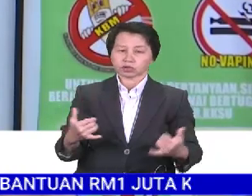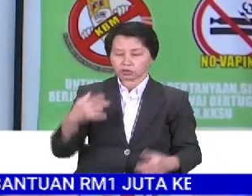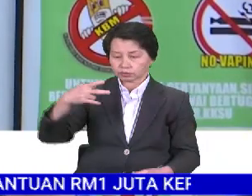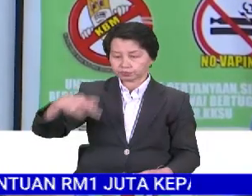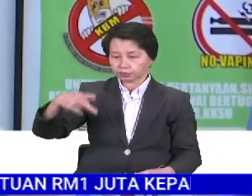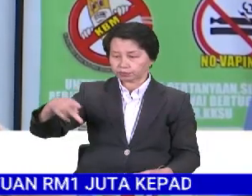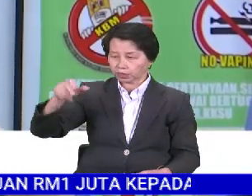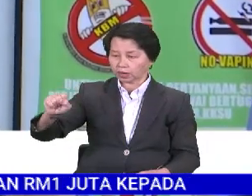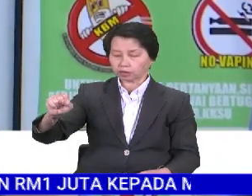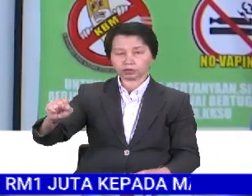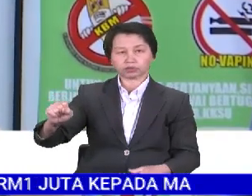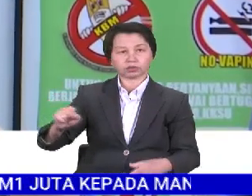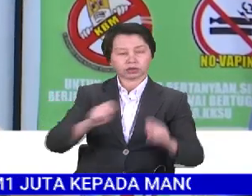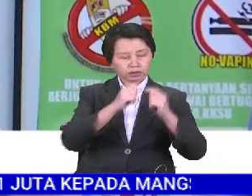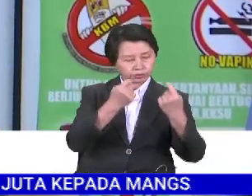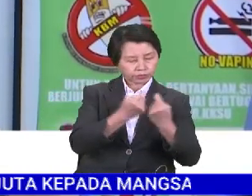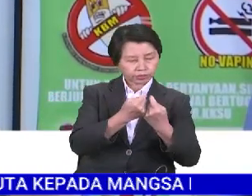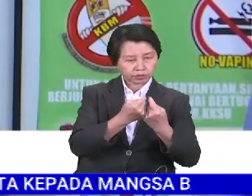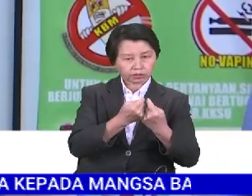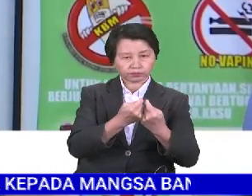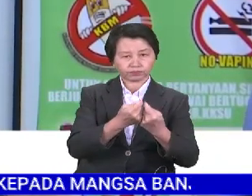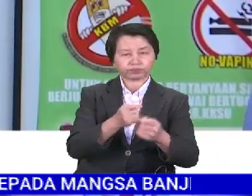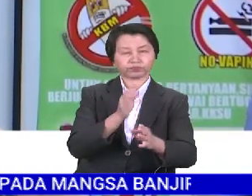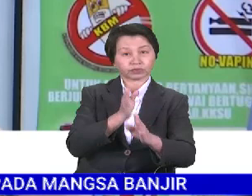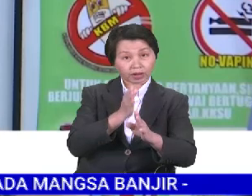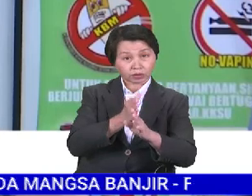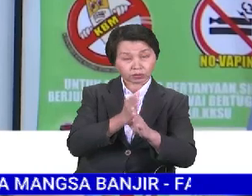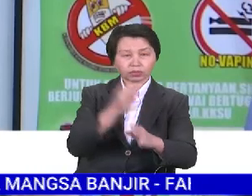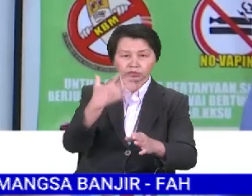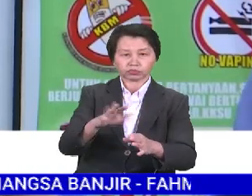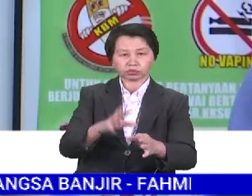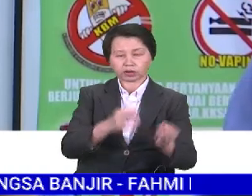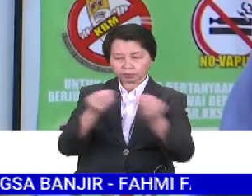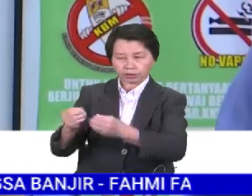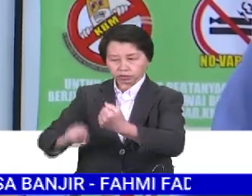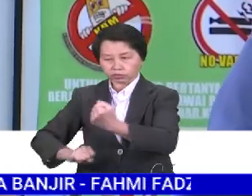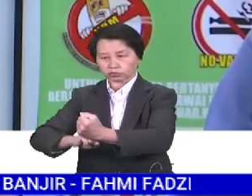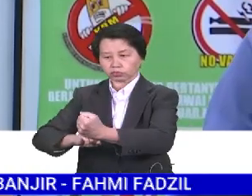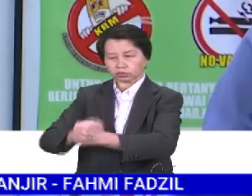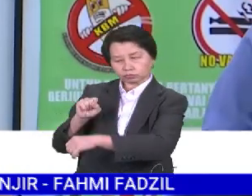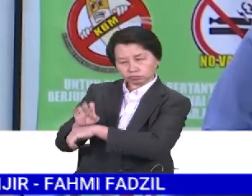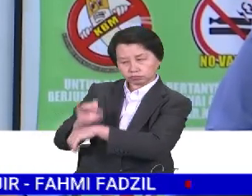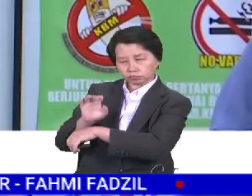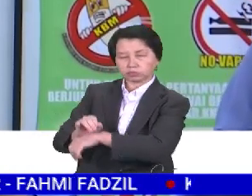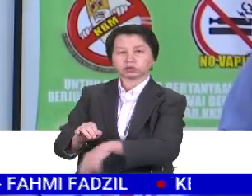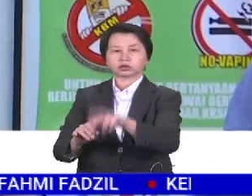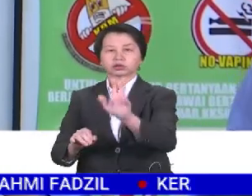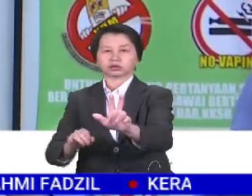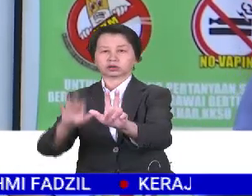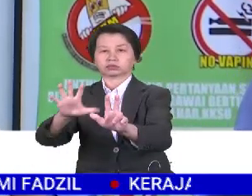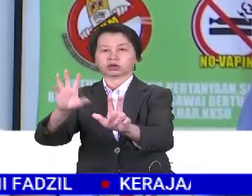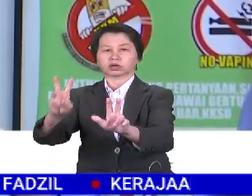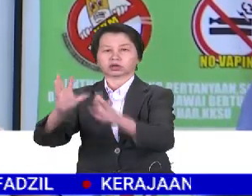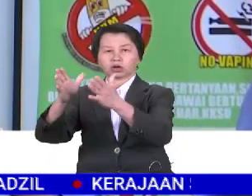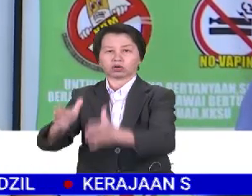PPS kita buka ini, pasukan psikososial tadi telah pun memberikan sokongan psikososial kepada